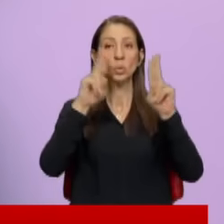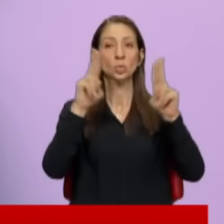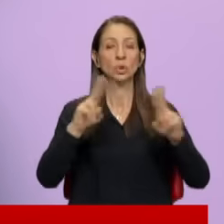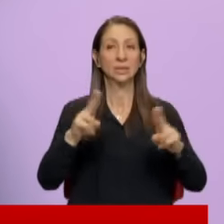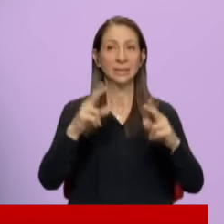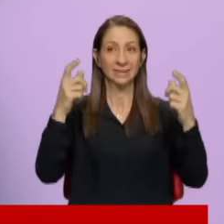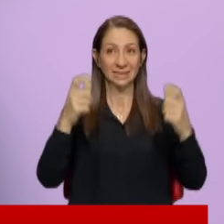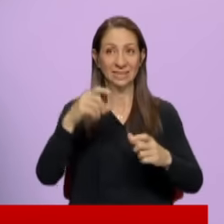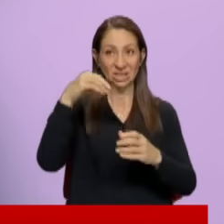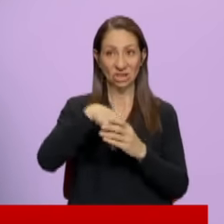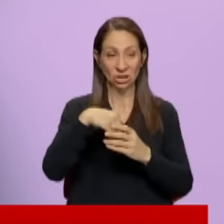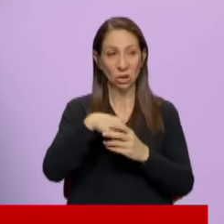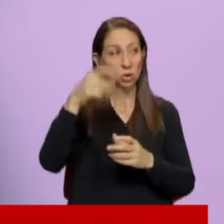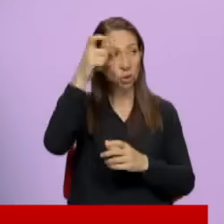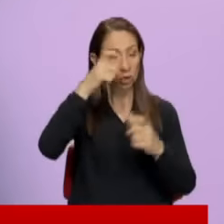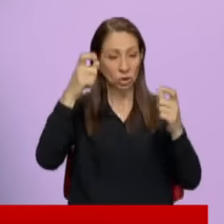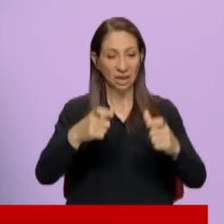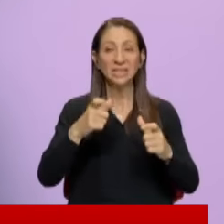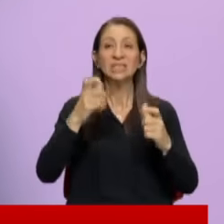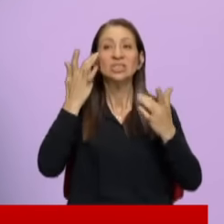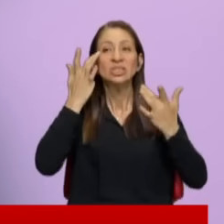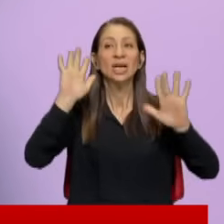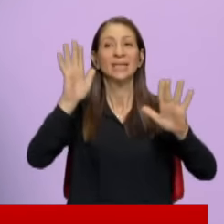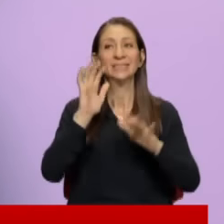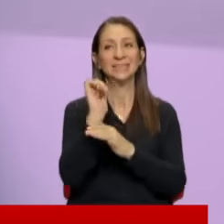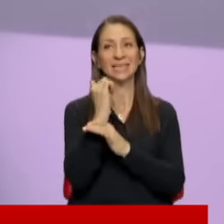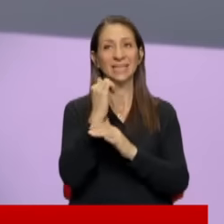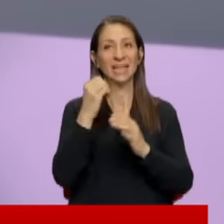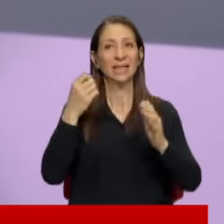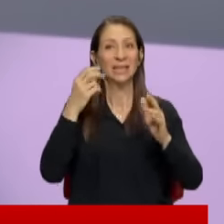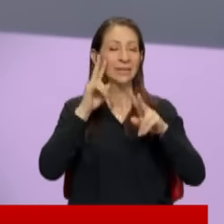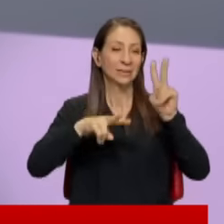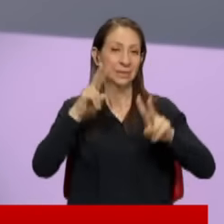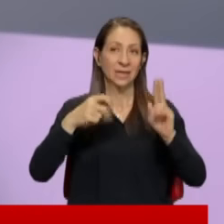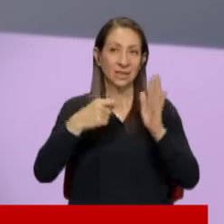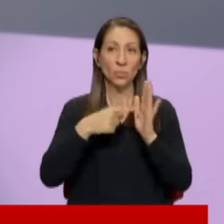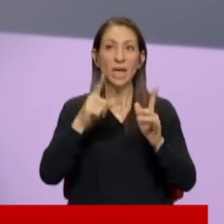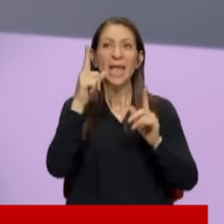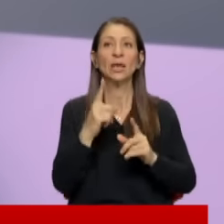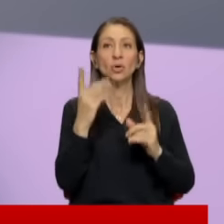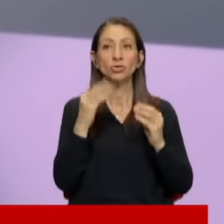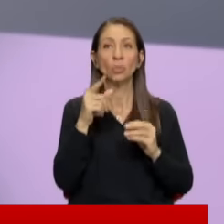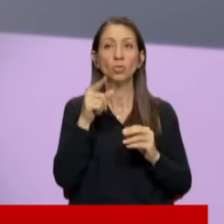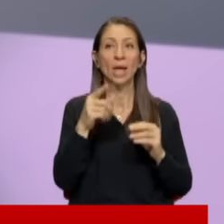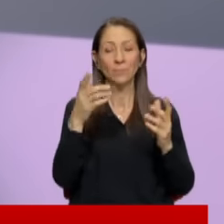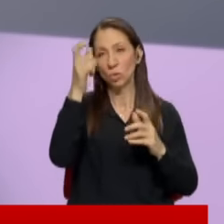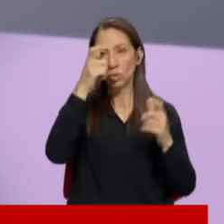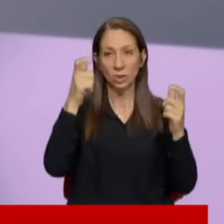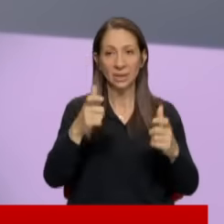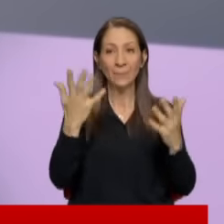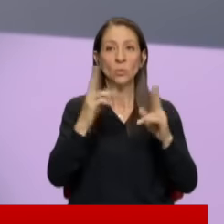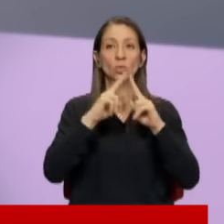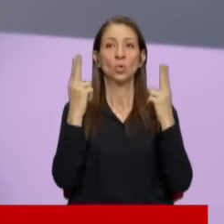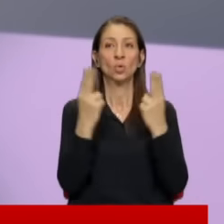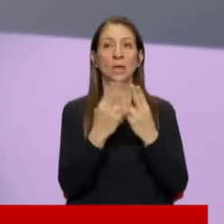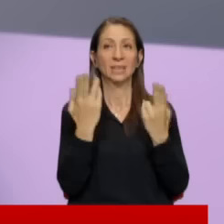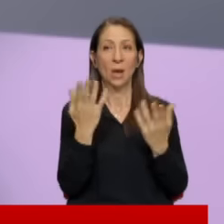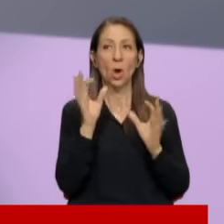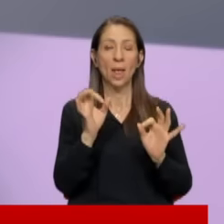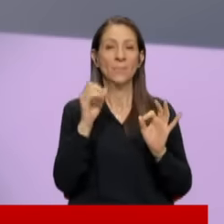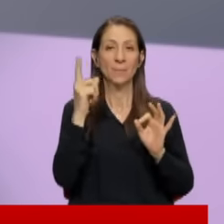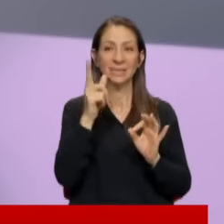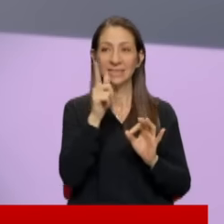Uluslararası arenanın içerisinde Türkiye'nin çağdaş sanatını tanıtmayı hedefledik. Bu bir ilk olacak. Bunun yani hem ülkemizde hem dünyada da bir